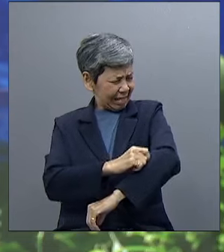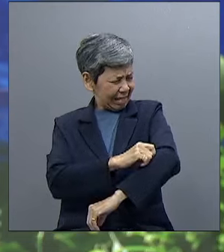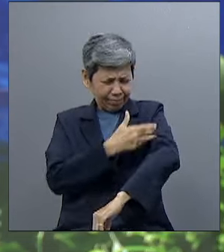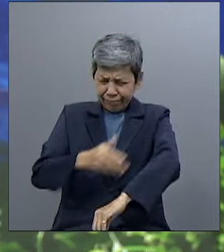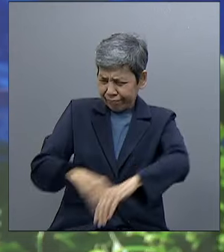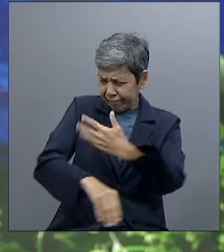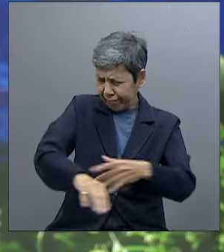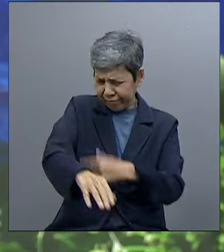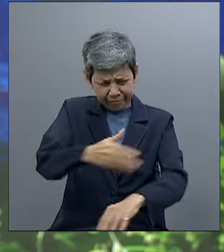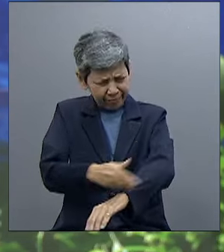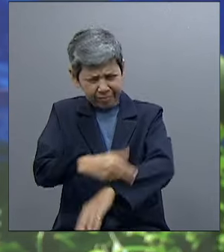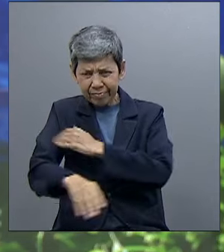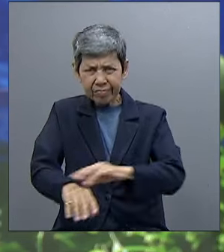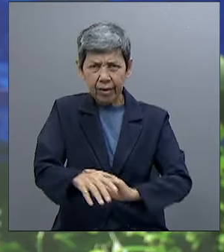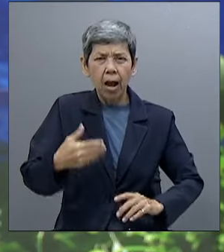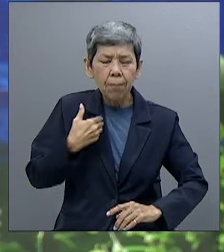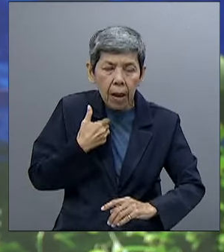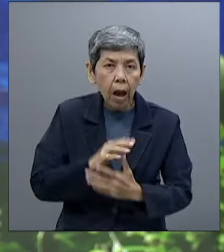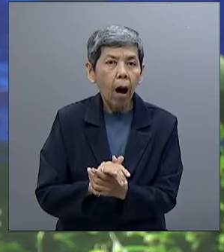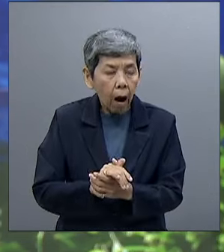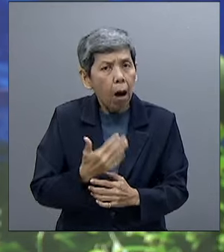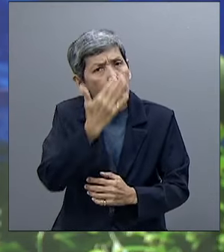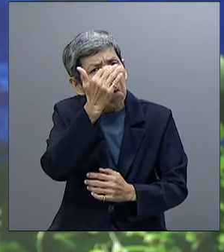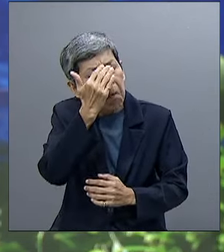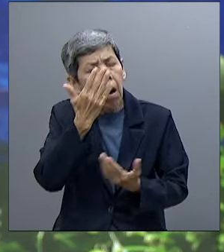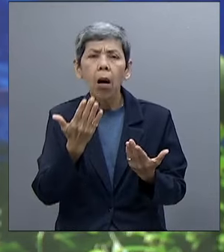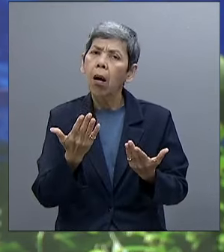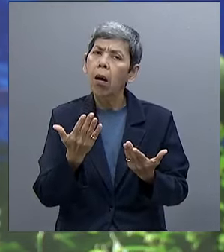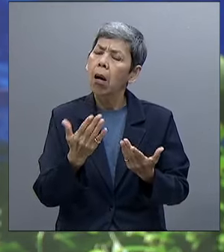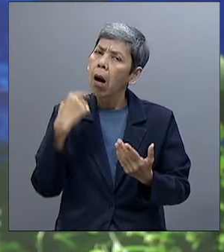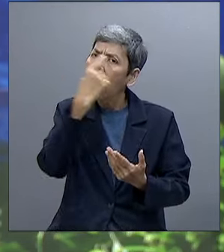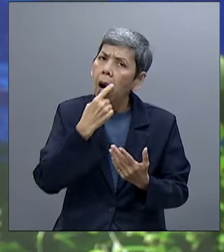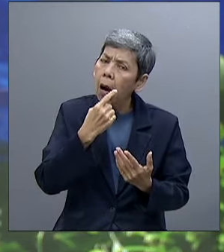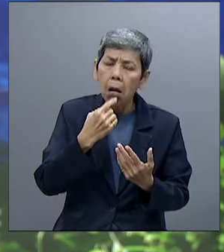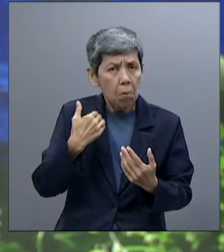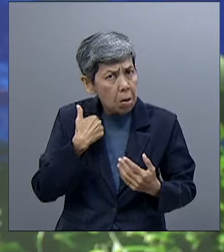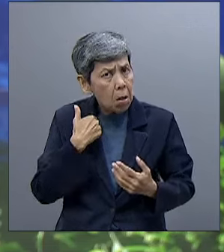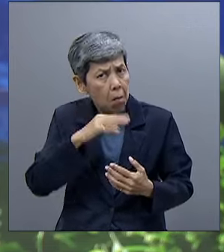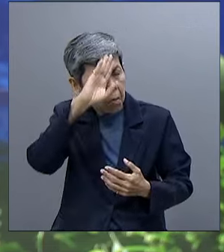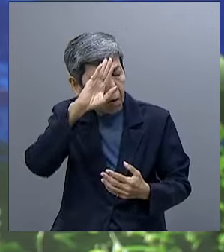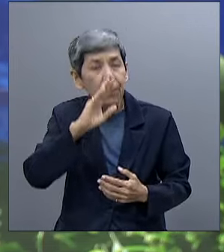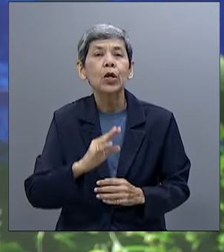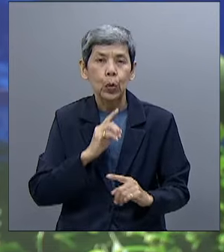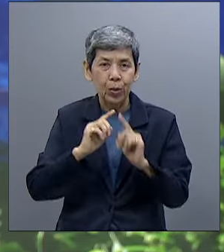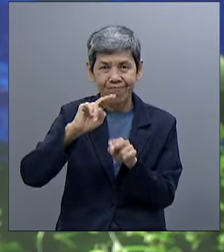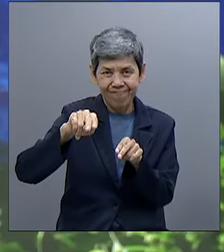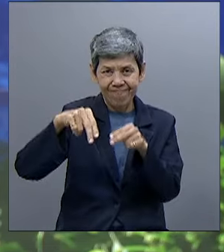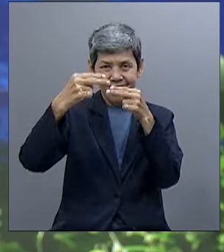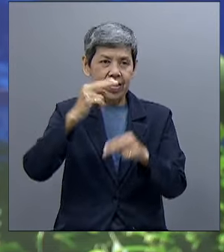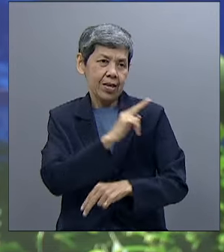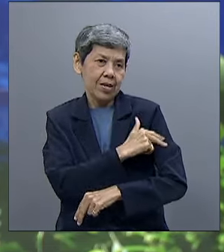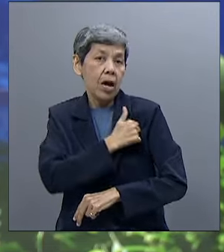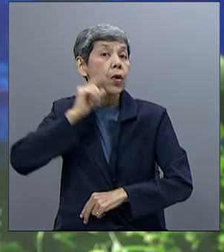เพื่อทำให้มันออกไปแล้วจะได้หลับสบายโรคนี้สาเหตุเกิดจากอะไรและใครสามารถเป็นได้บ้างนะครับวันนี้ร่วมวดีโอคอลนะครับกับอาจารย์แพทย์หญิน